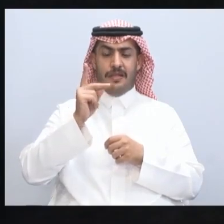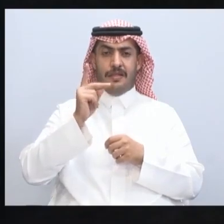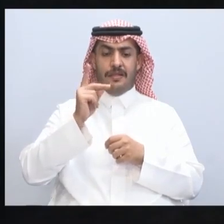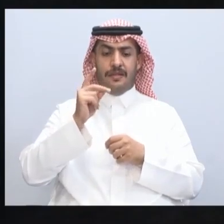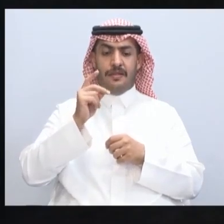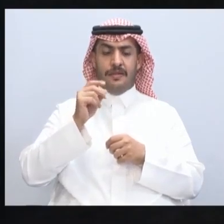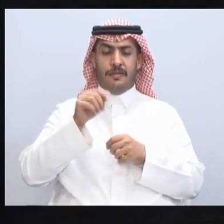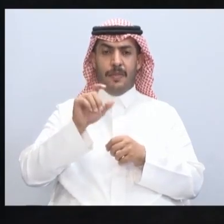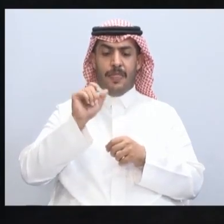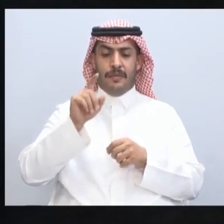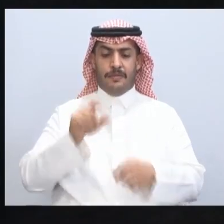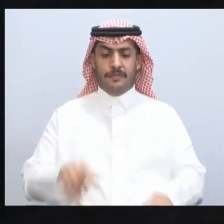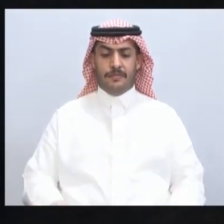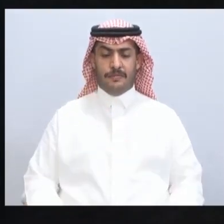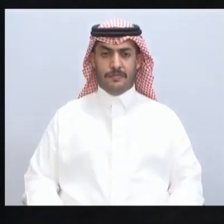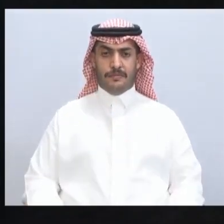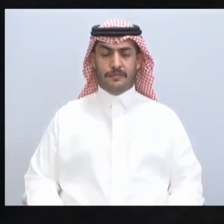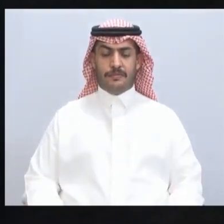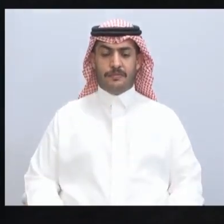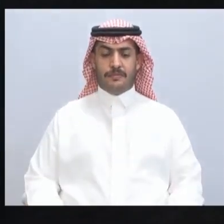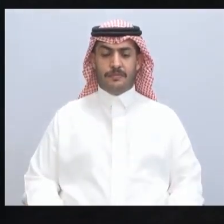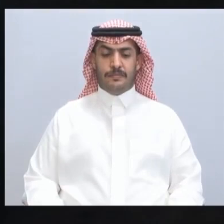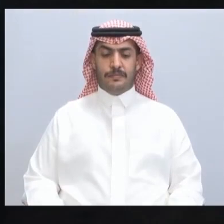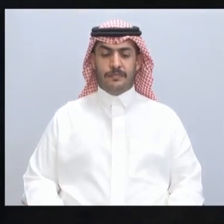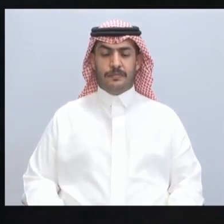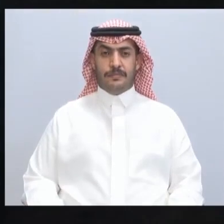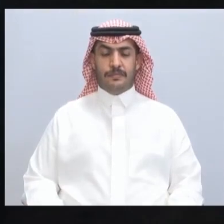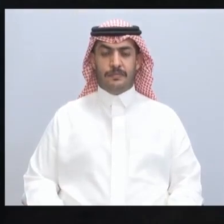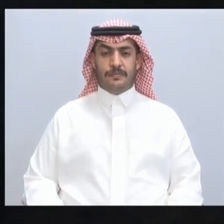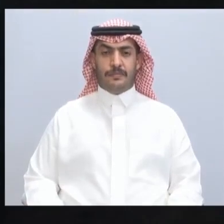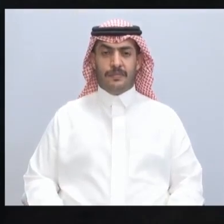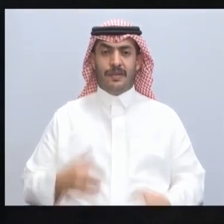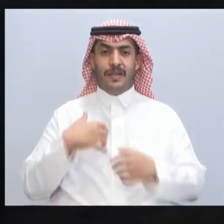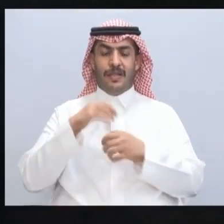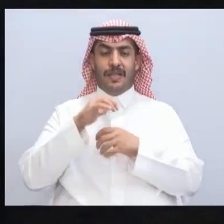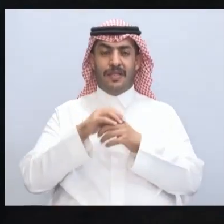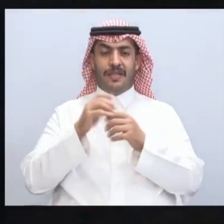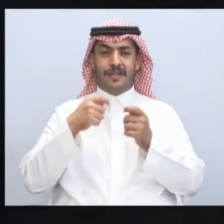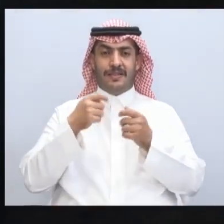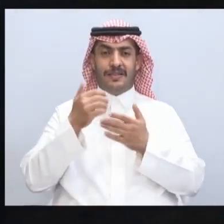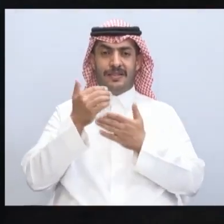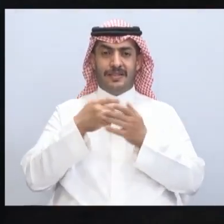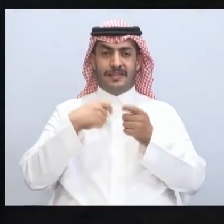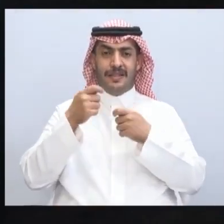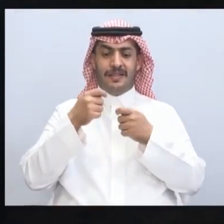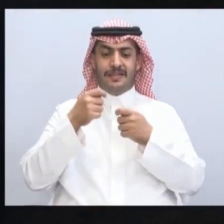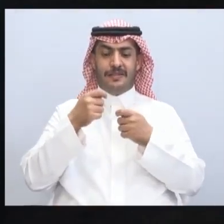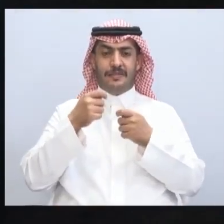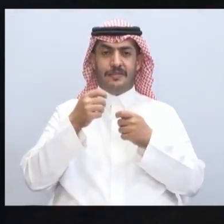الضغوط النوع الاول مبدعين بارك الله فيكم ضغوطا اقتصاديه